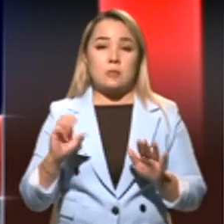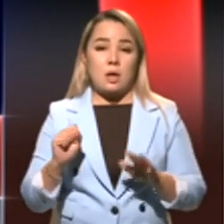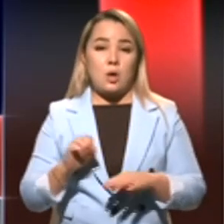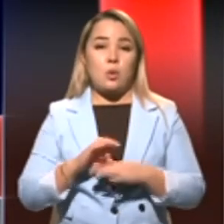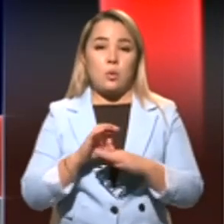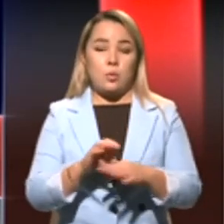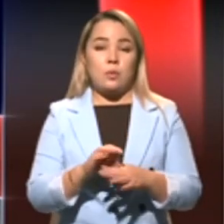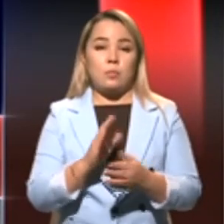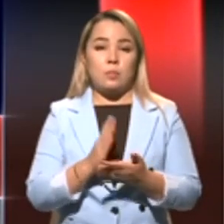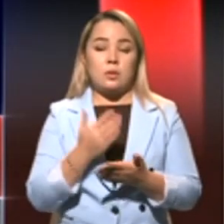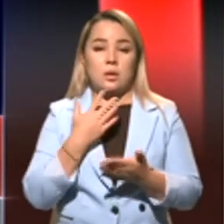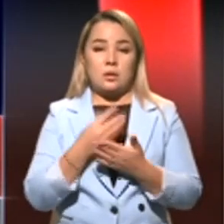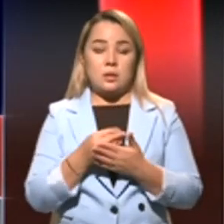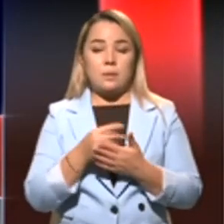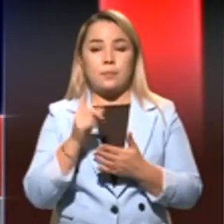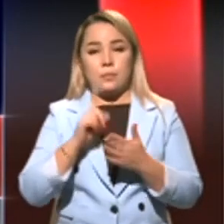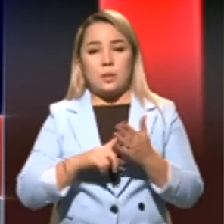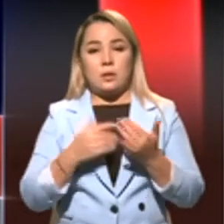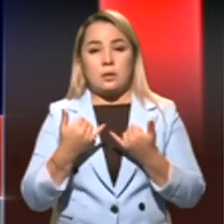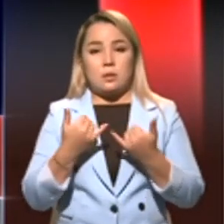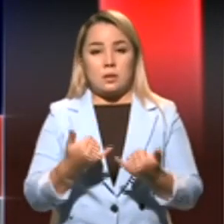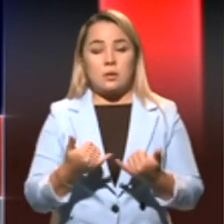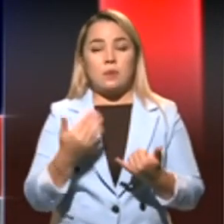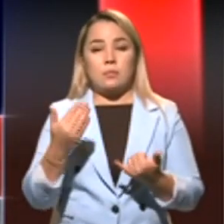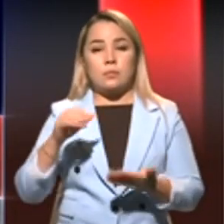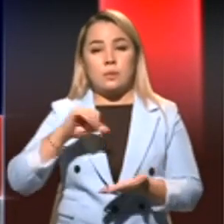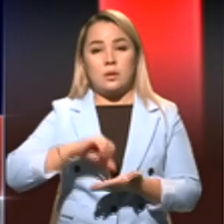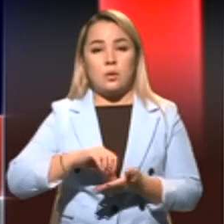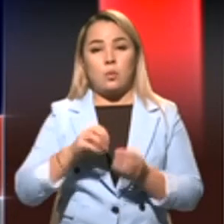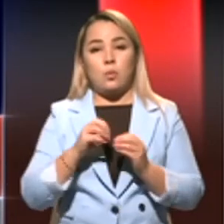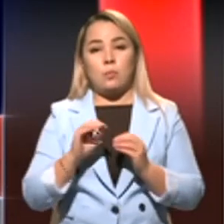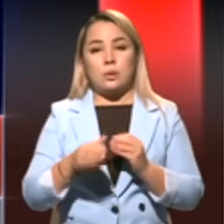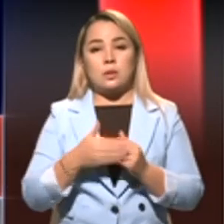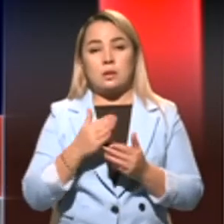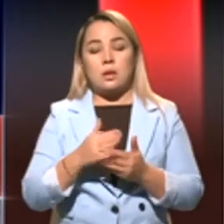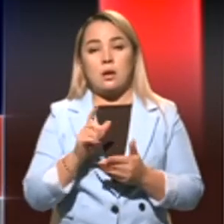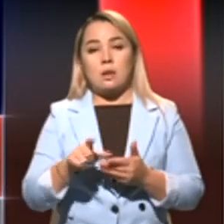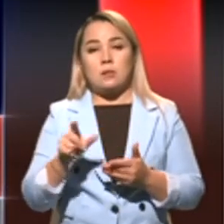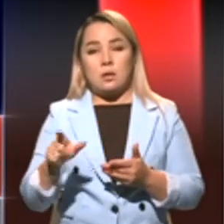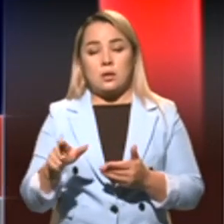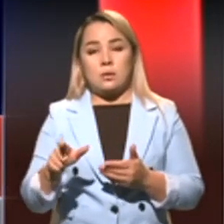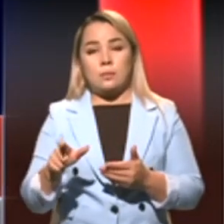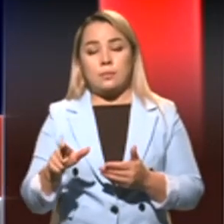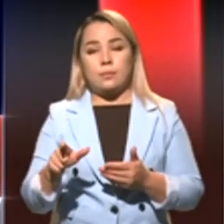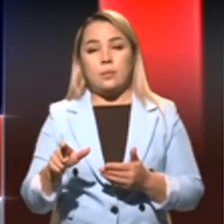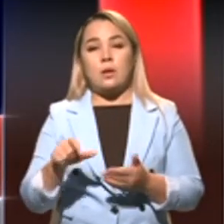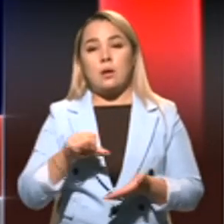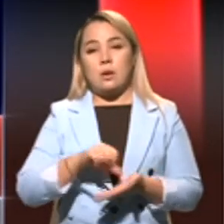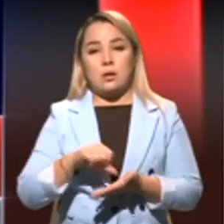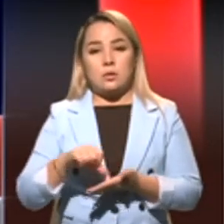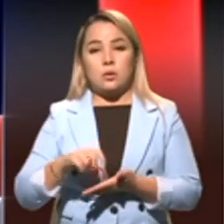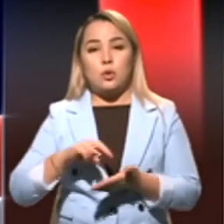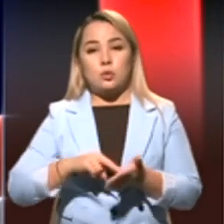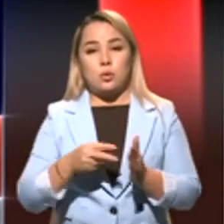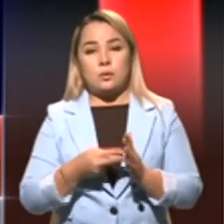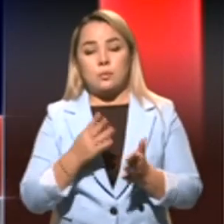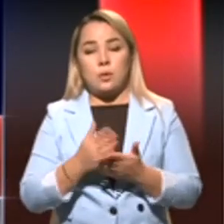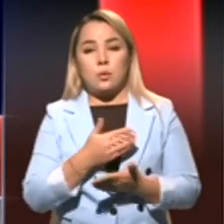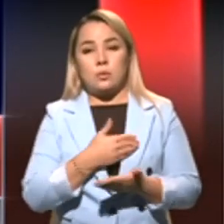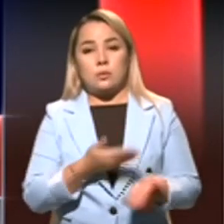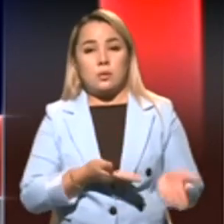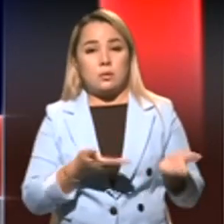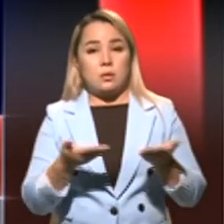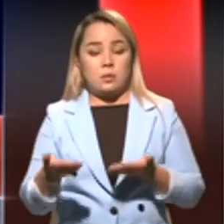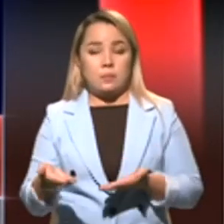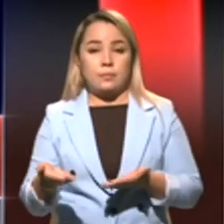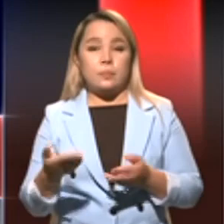папасы Францисктің. Енді ол жерге 10 мыңнан астам, 10 мыңға жуық адам қатысады деп жоспарланып отыр. Ол